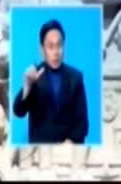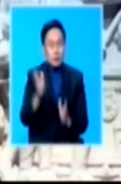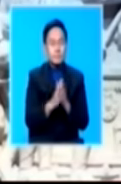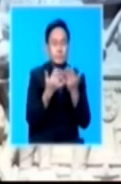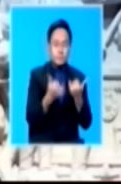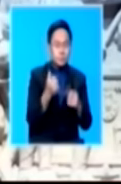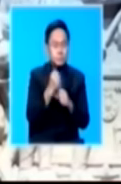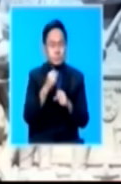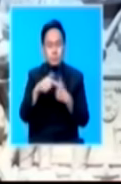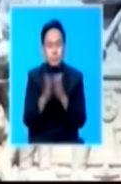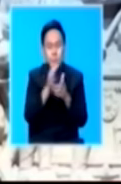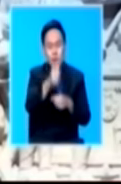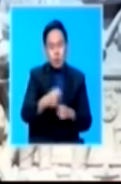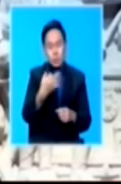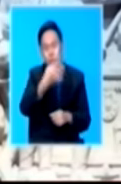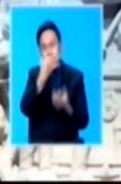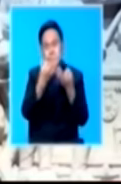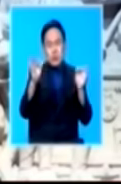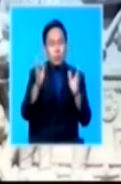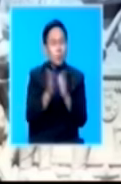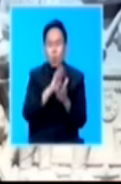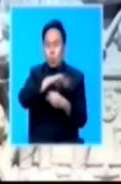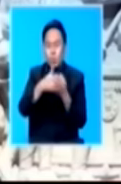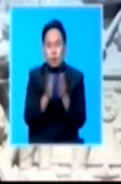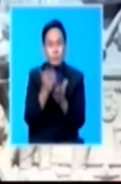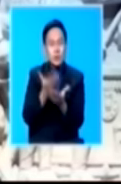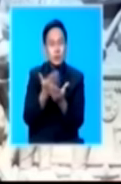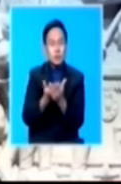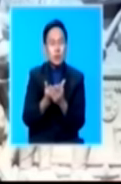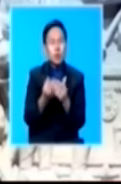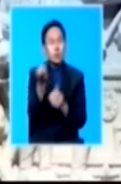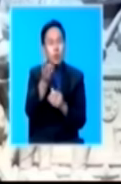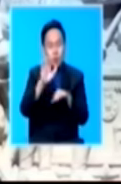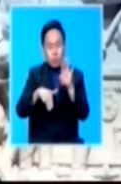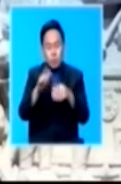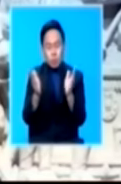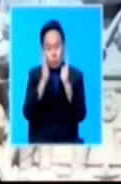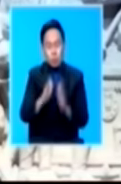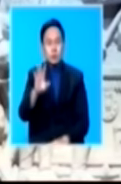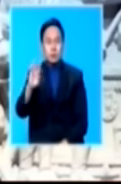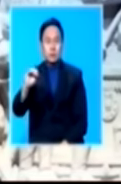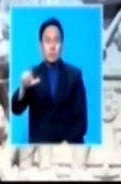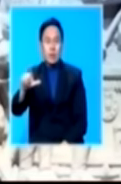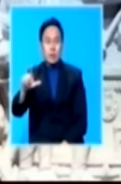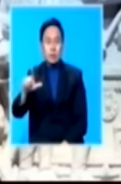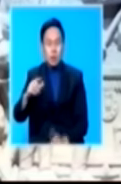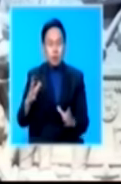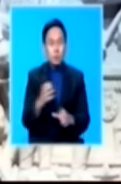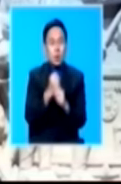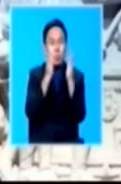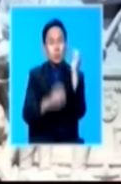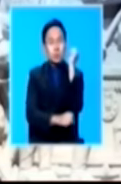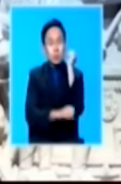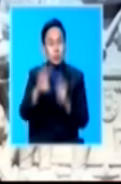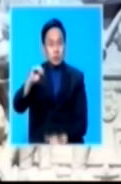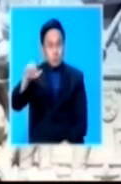ระอะไรเหล่านี้นะทั้งหมดก็เกือบ40 ล้านวันนี้เรามี67 ล้านมั้งนะก็คิดเอาแล้วกันว่าเมื่อคนจนเรามีเยอะไหมล่ะมากกว่า